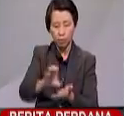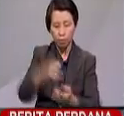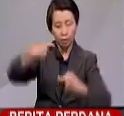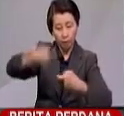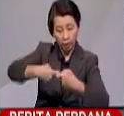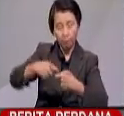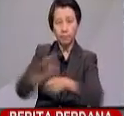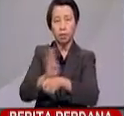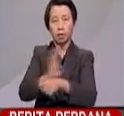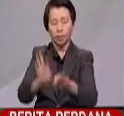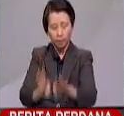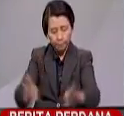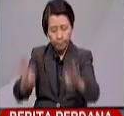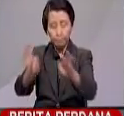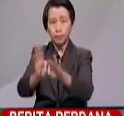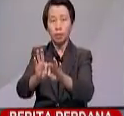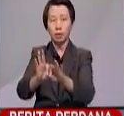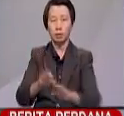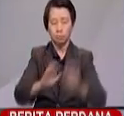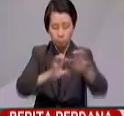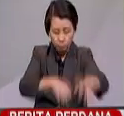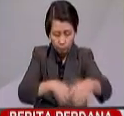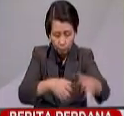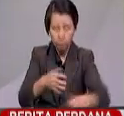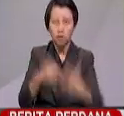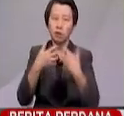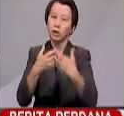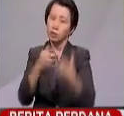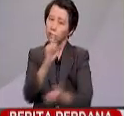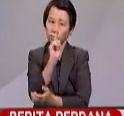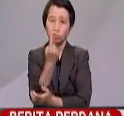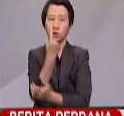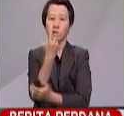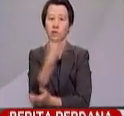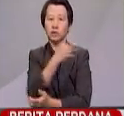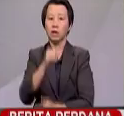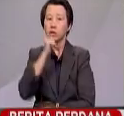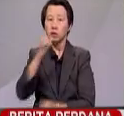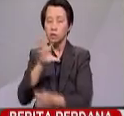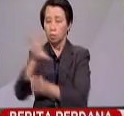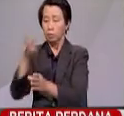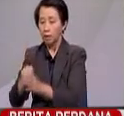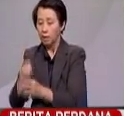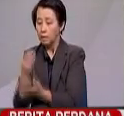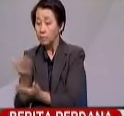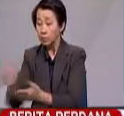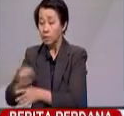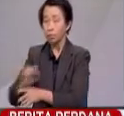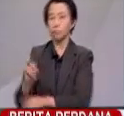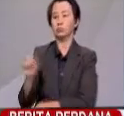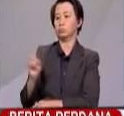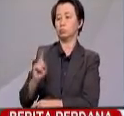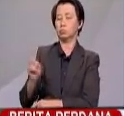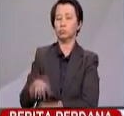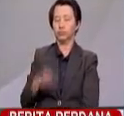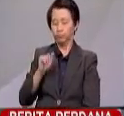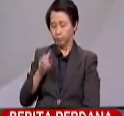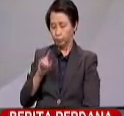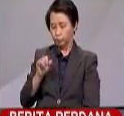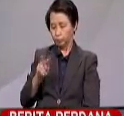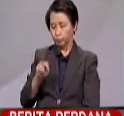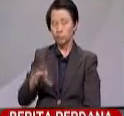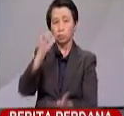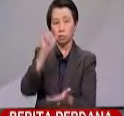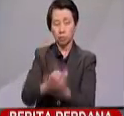berkaitan perniagaan utama iaitu peladangan dan pengilangan sahaja dan tidak membabitkan pembelian saham. Adnan turut